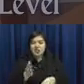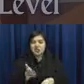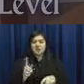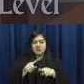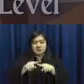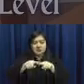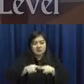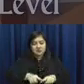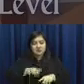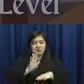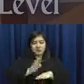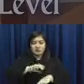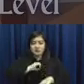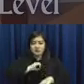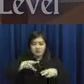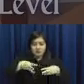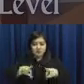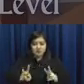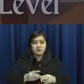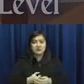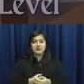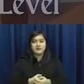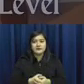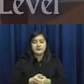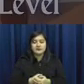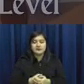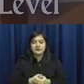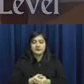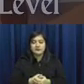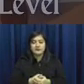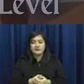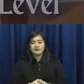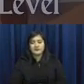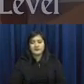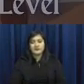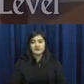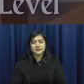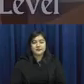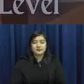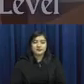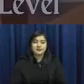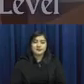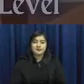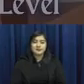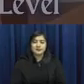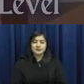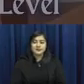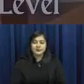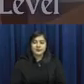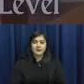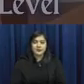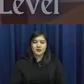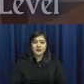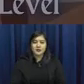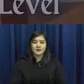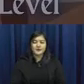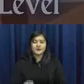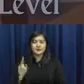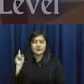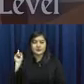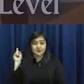Salang-sala. Hindi kahit ano sabihin mo, hindi magiging 1 plus 1 yung ginagawa natin. Para natin ginagawang 1 plus minus